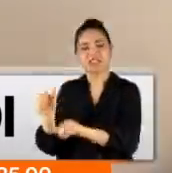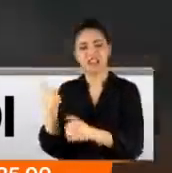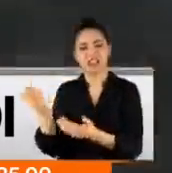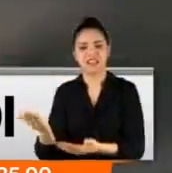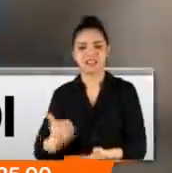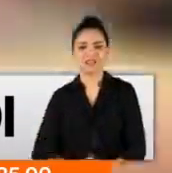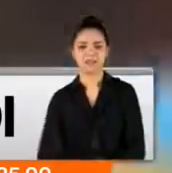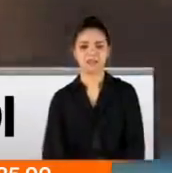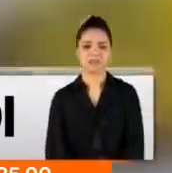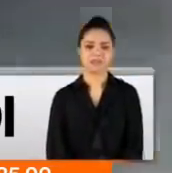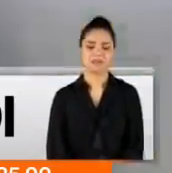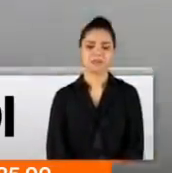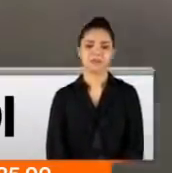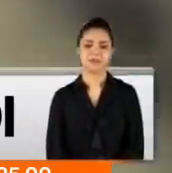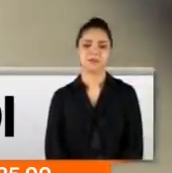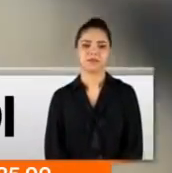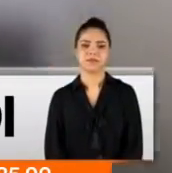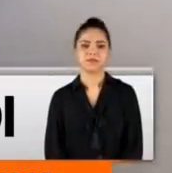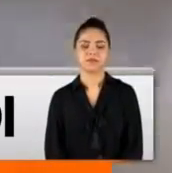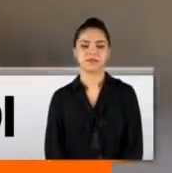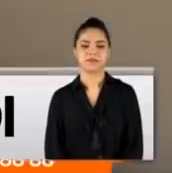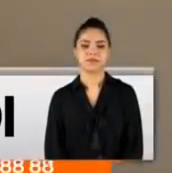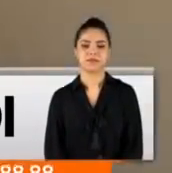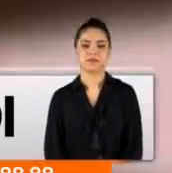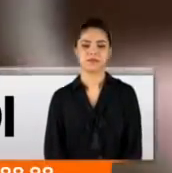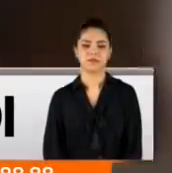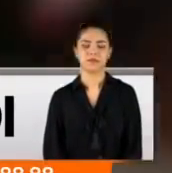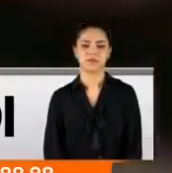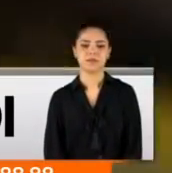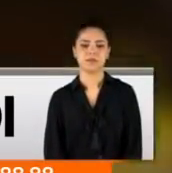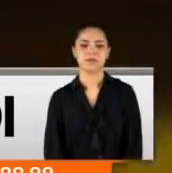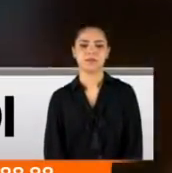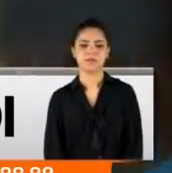yakaladı. Buradan ses geliyordu komiserim. Orada odadan ses geliyor.